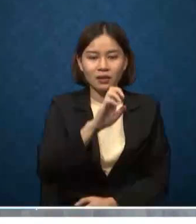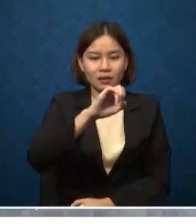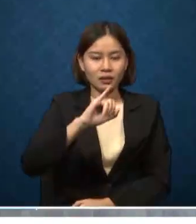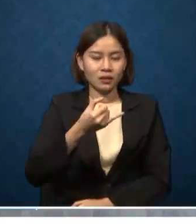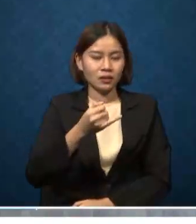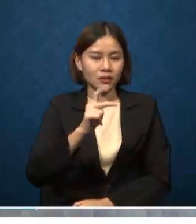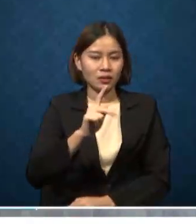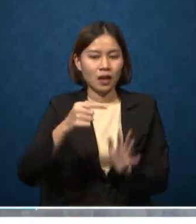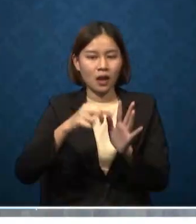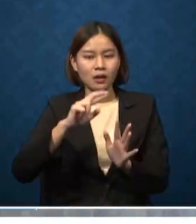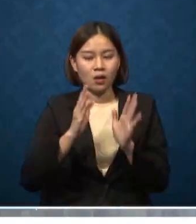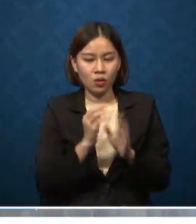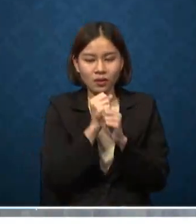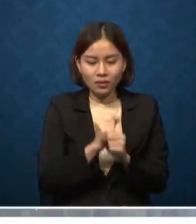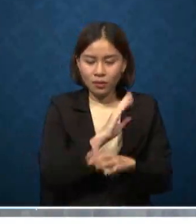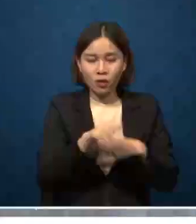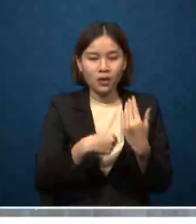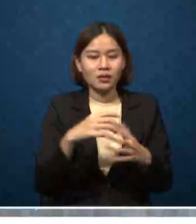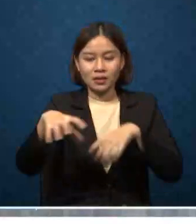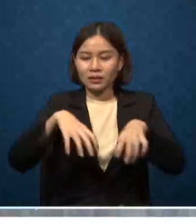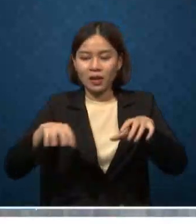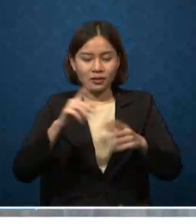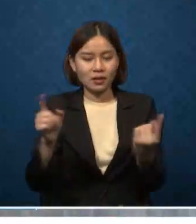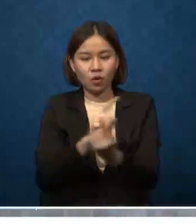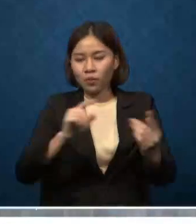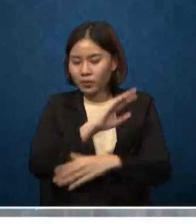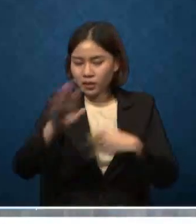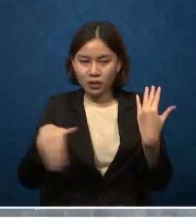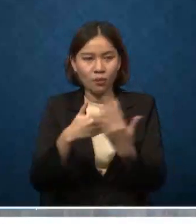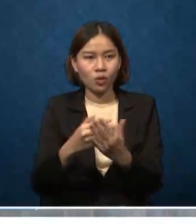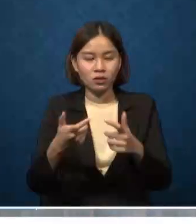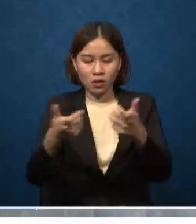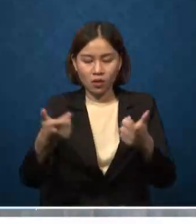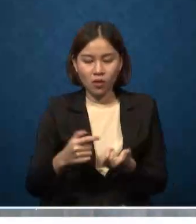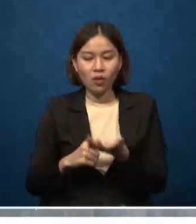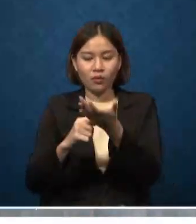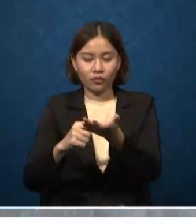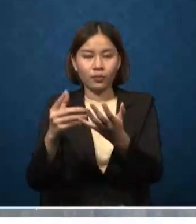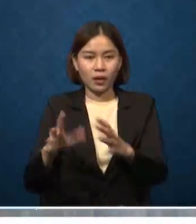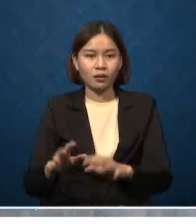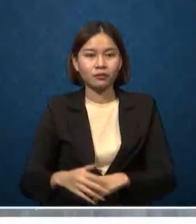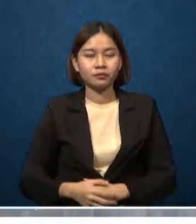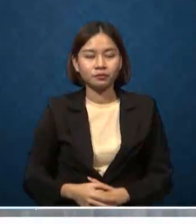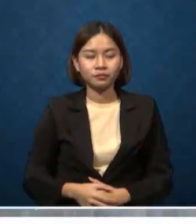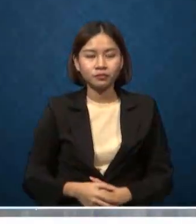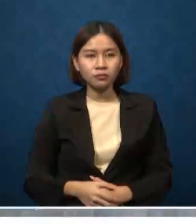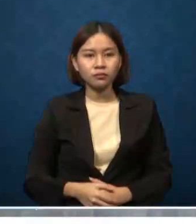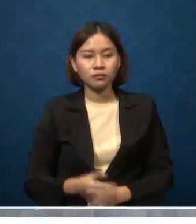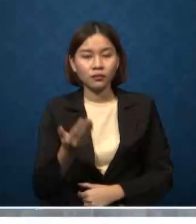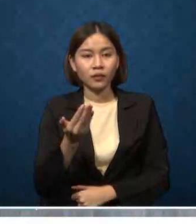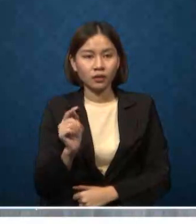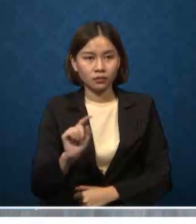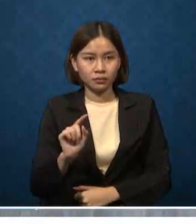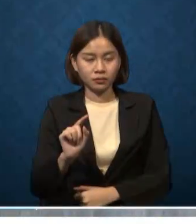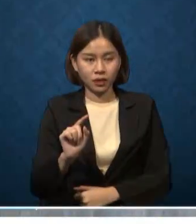ต้องจัดการกับทุกเรื่องในสังคมซึ่งอันนี้เราได้เสนอรายงานเป็นฉบับนึงแล้วเดี๋ยวผมจะกล่าวถึงนิดนึงนะครับขออนุญาตว่า